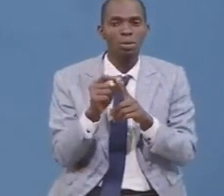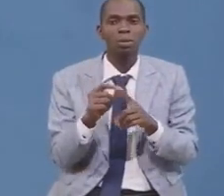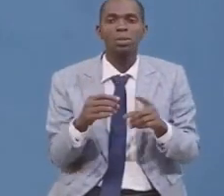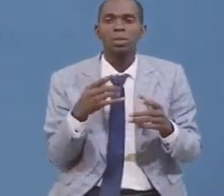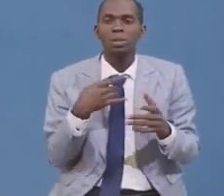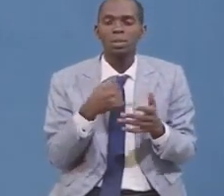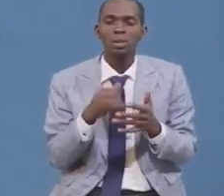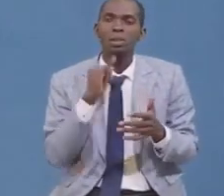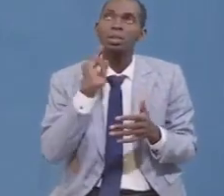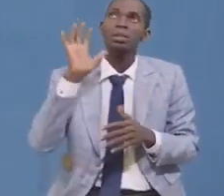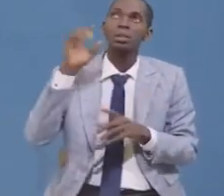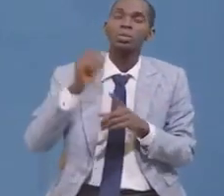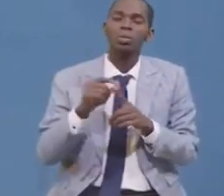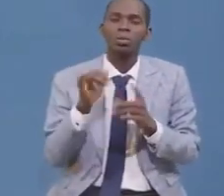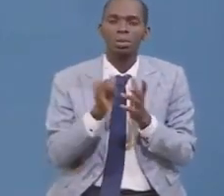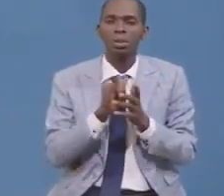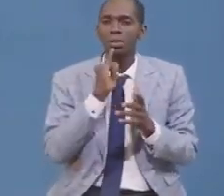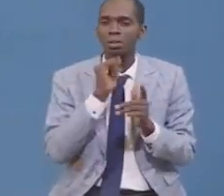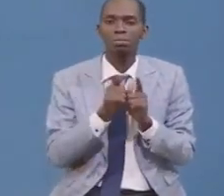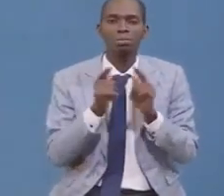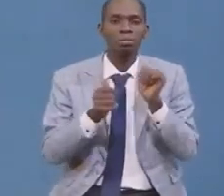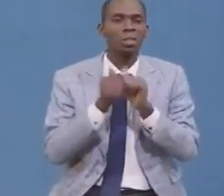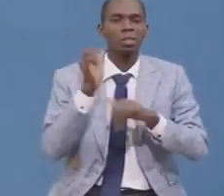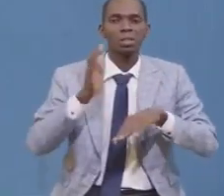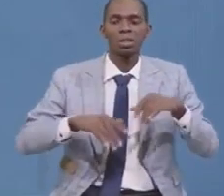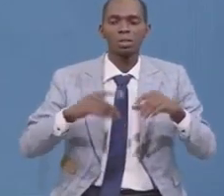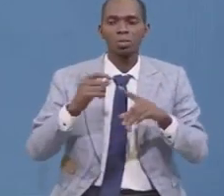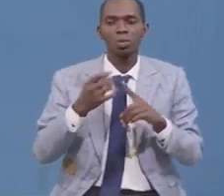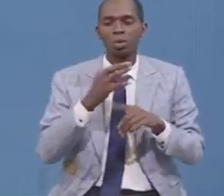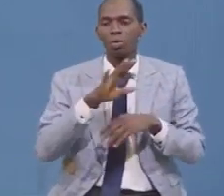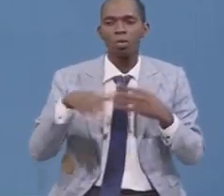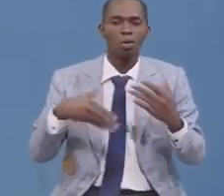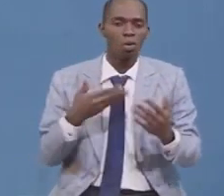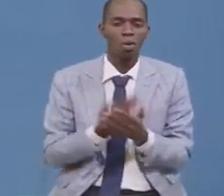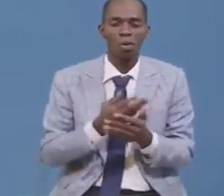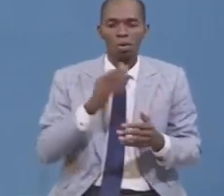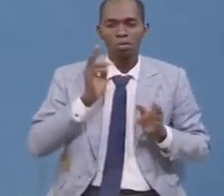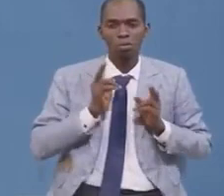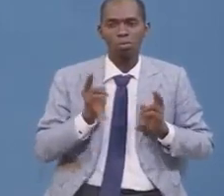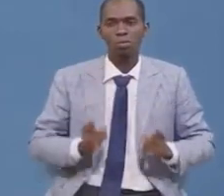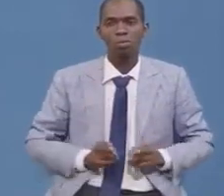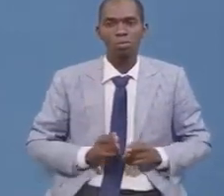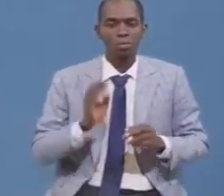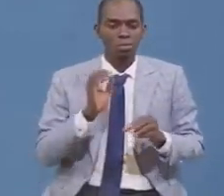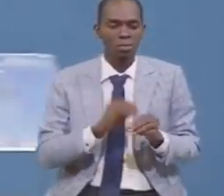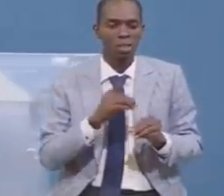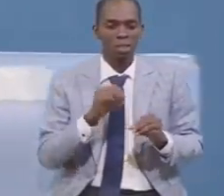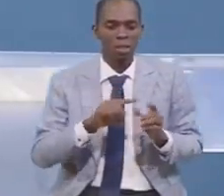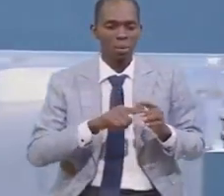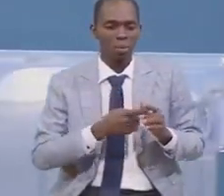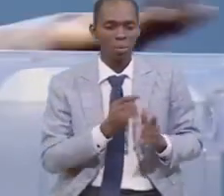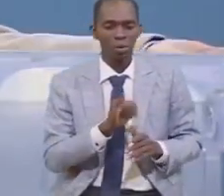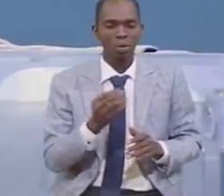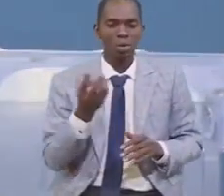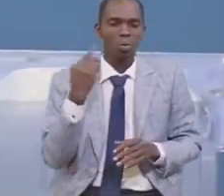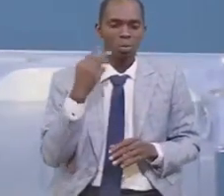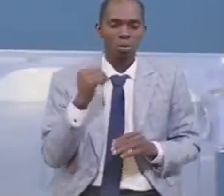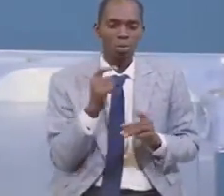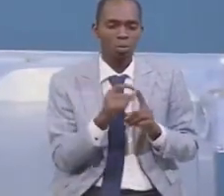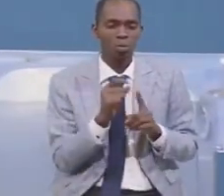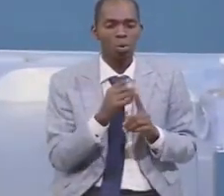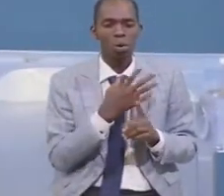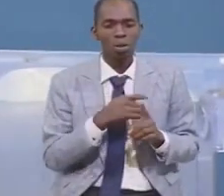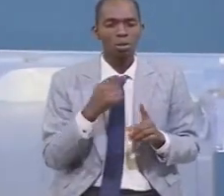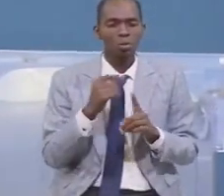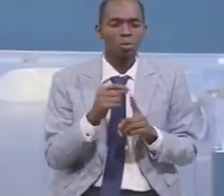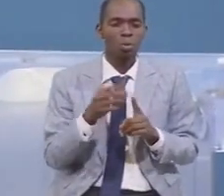of all men. మా సకల మానవాళి మాట కంటే ఆయన వాక్కు ఉన్నతమైంది. In the beginning was the word and the word was